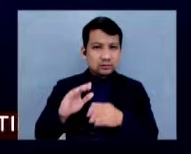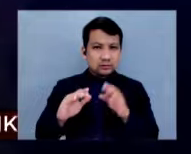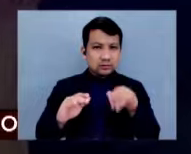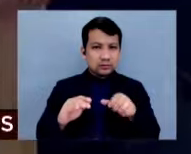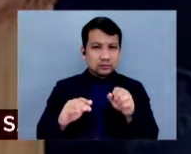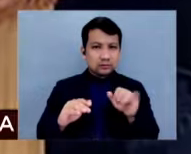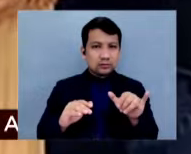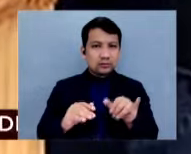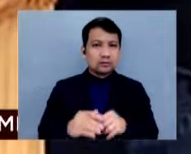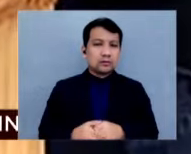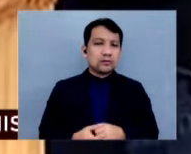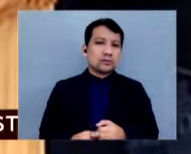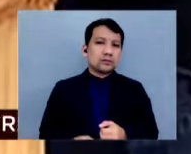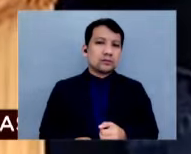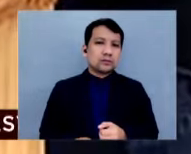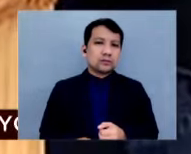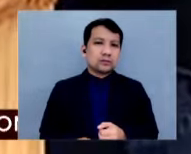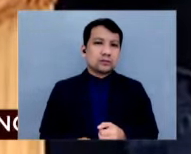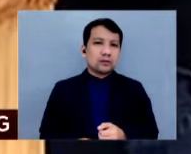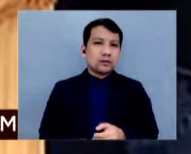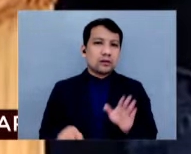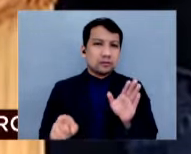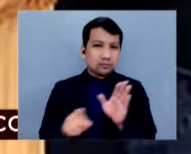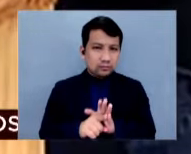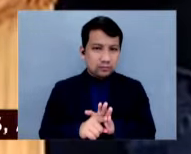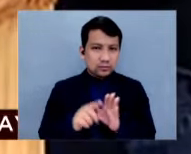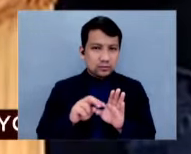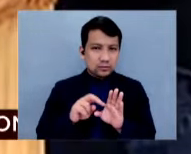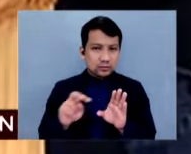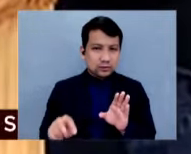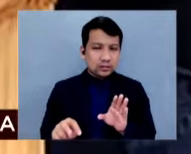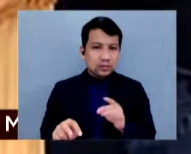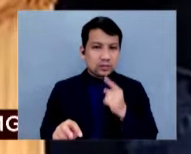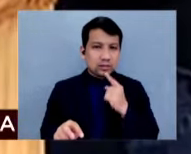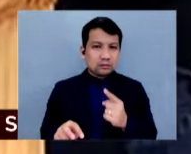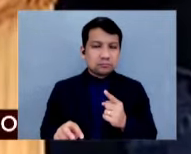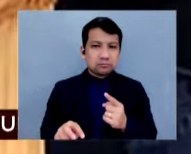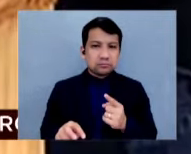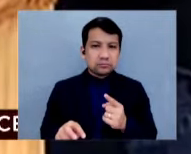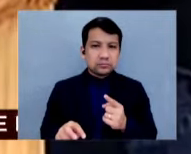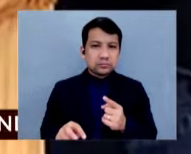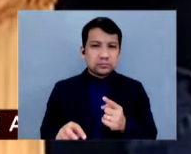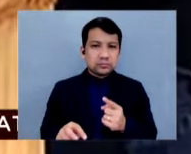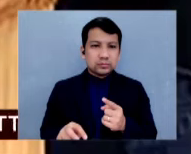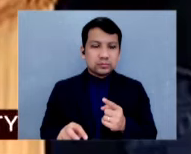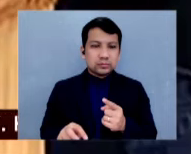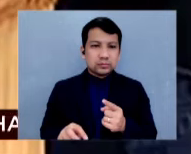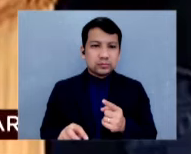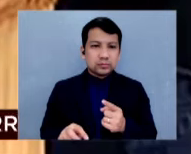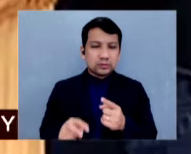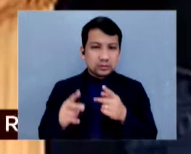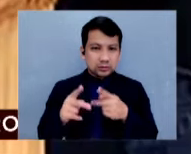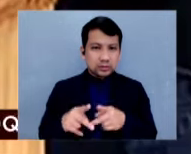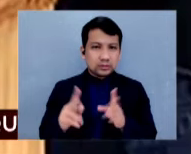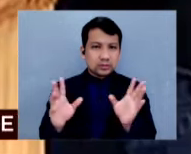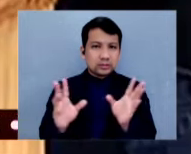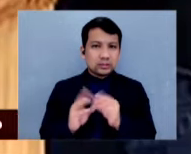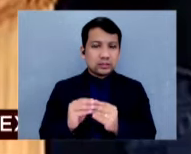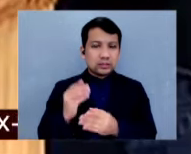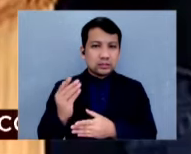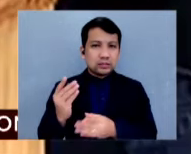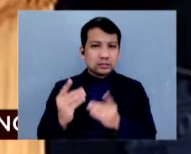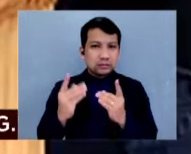General rule, bawal pong tumanggi sa pasahero. Ang prangkisa, pribilehyo yan eh, parang driver's